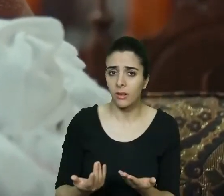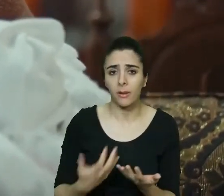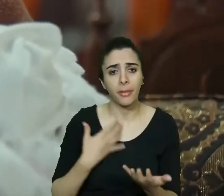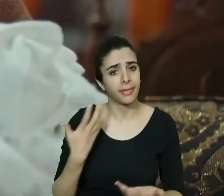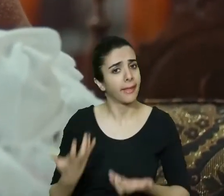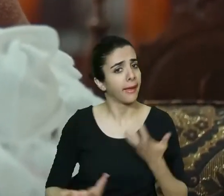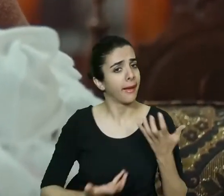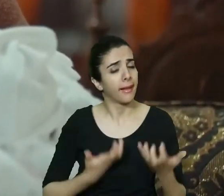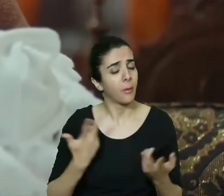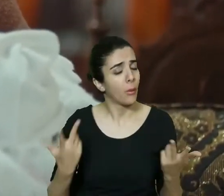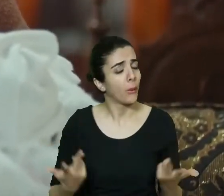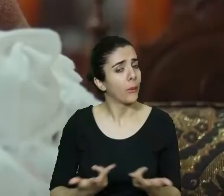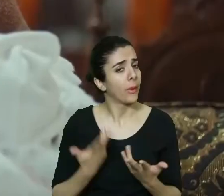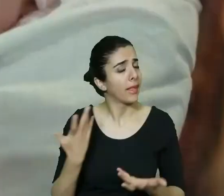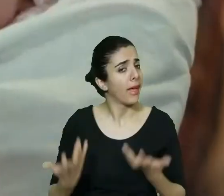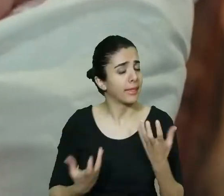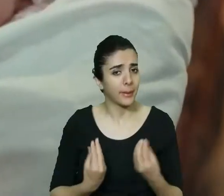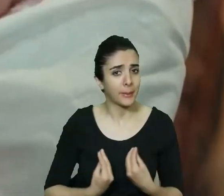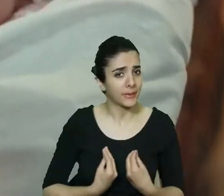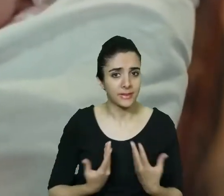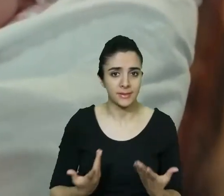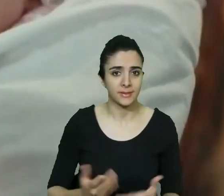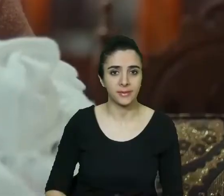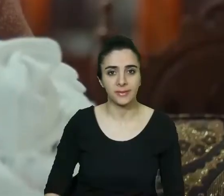Yandık. Yandık yine yandık.